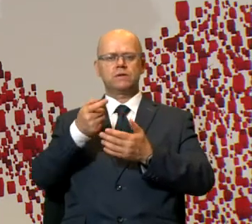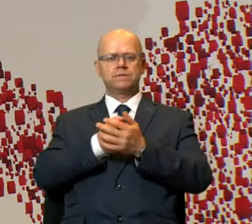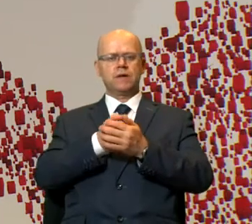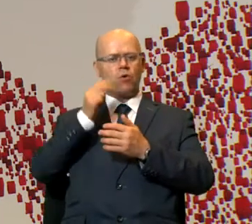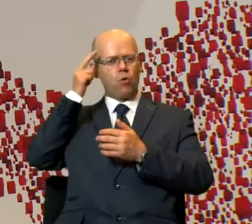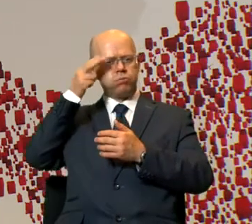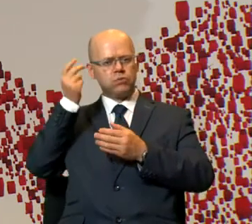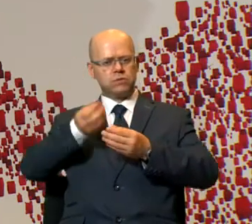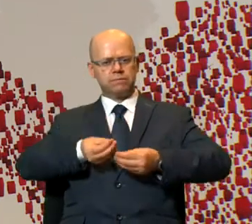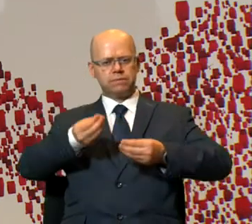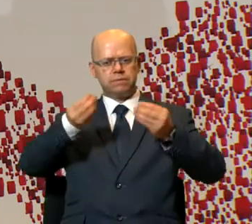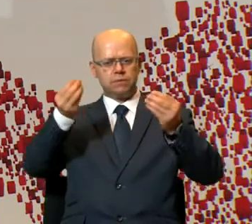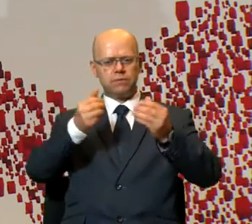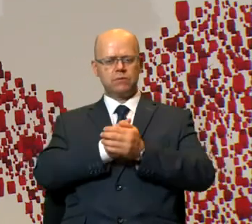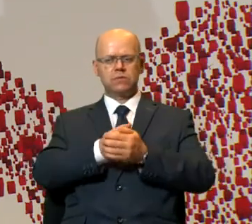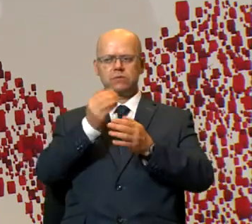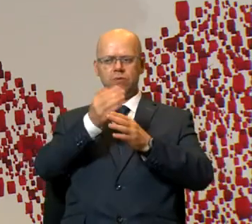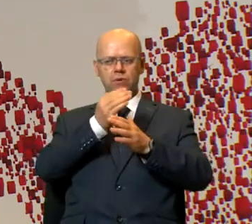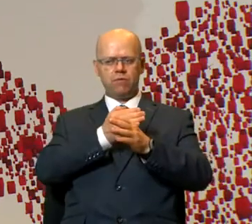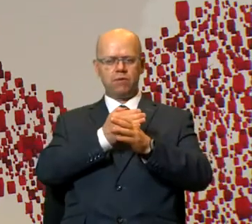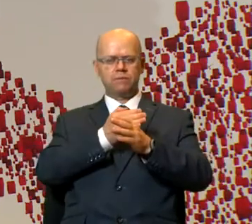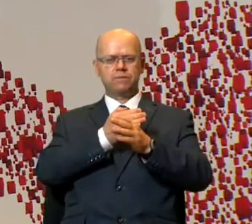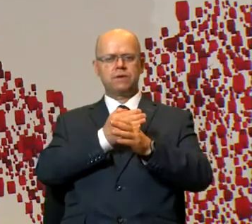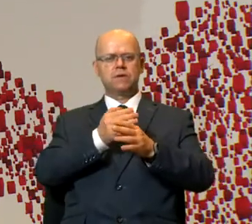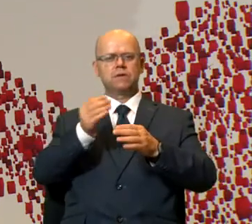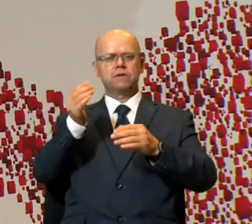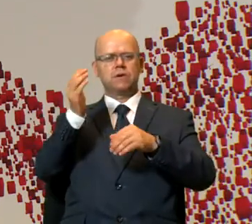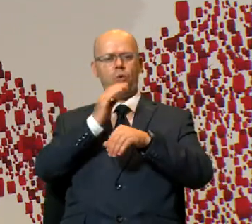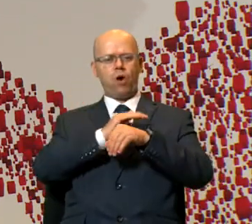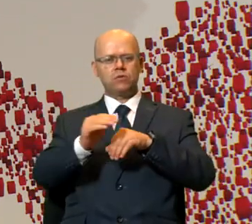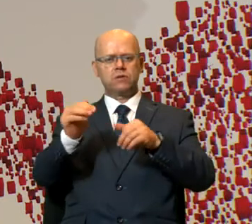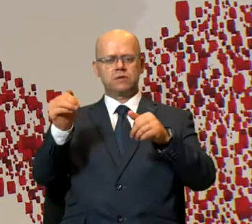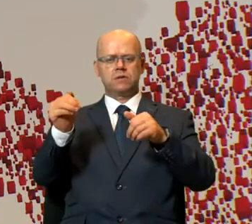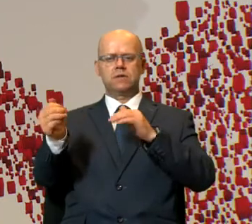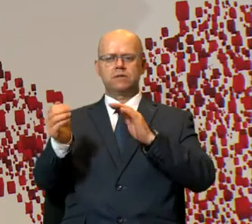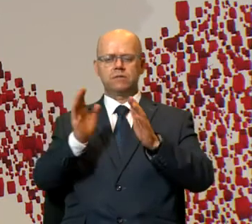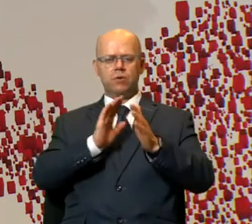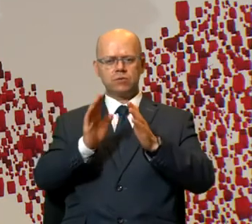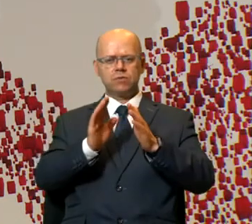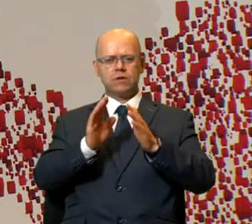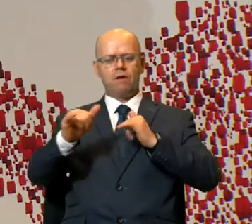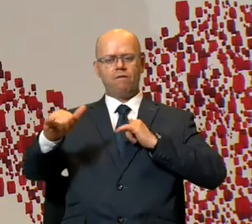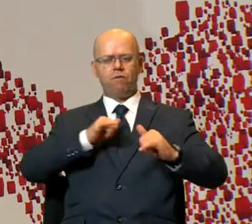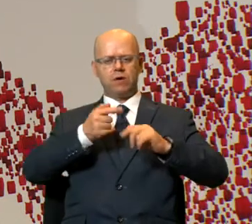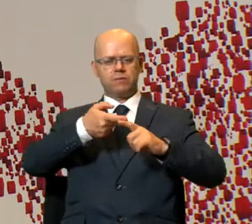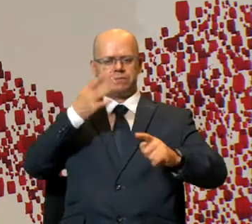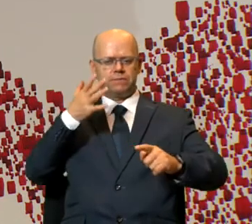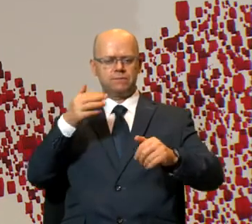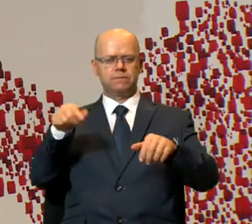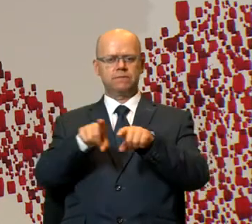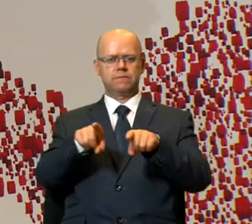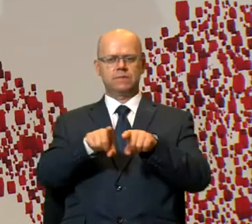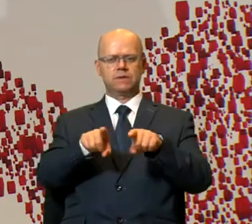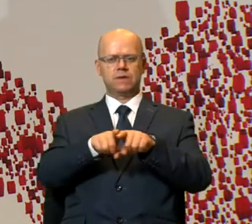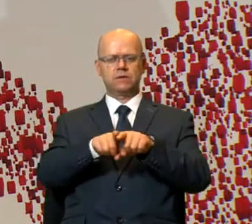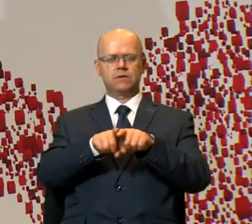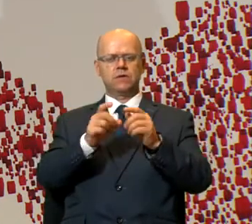potem stopniowo łagodniejsze formy autorytarne, aż po